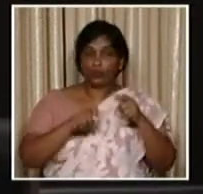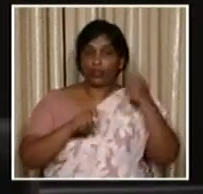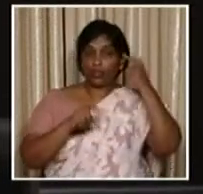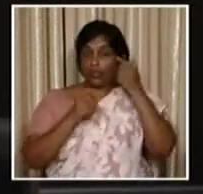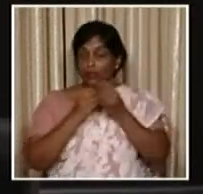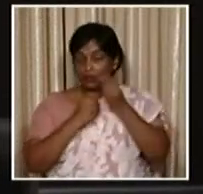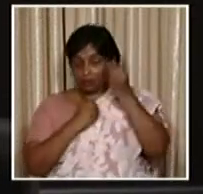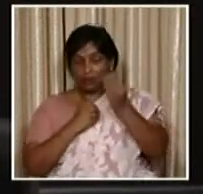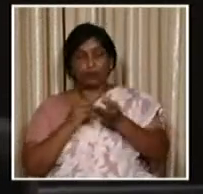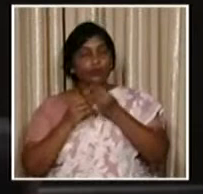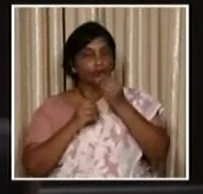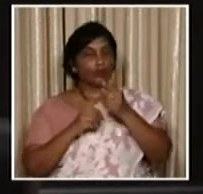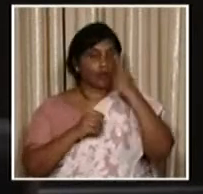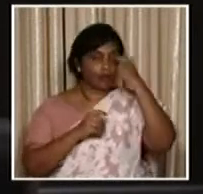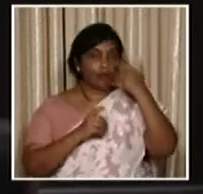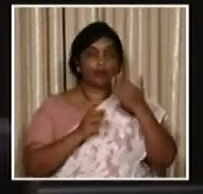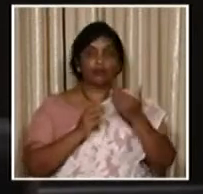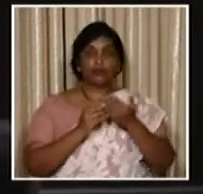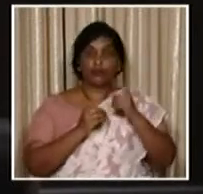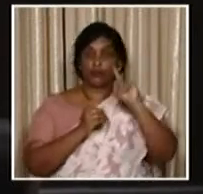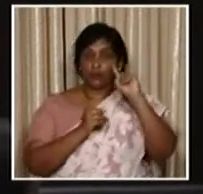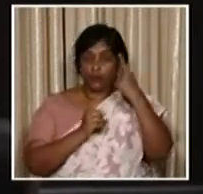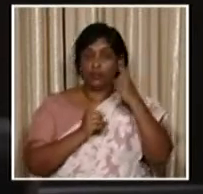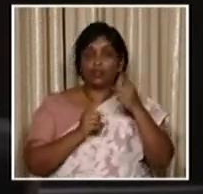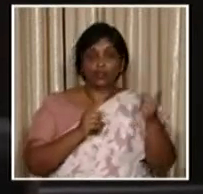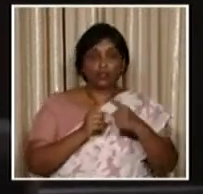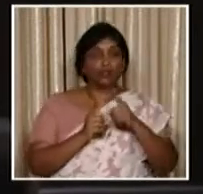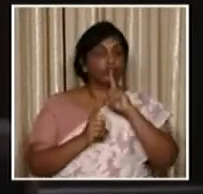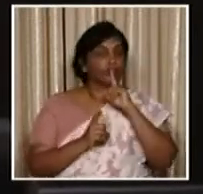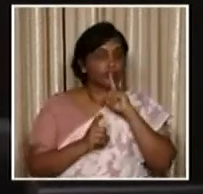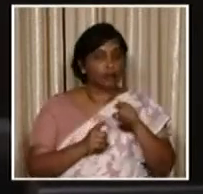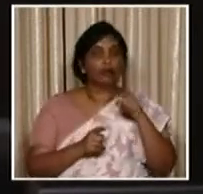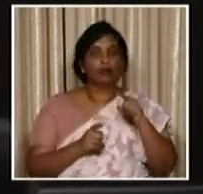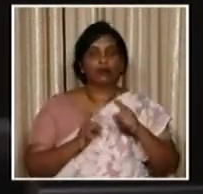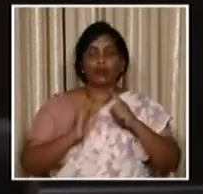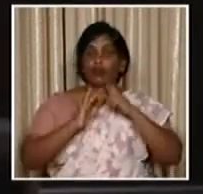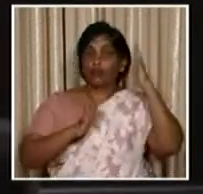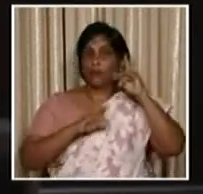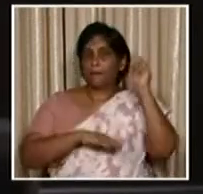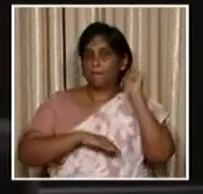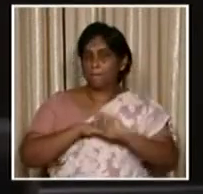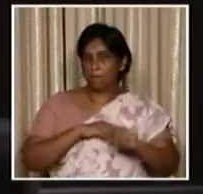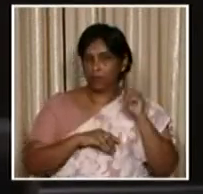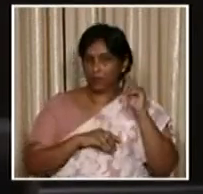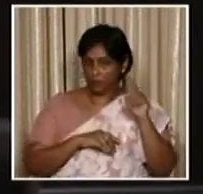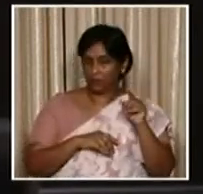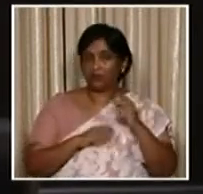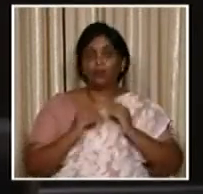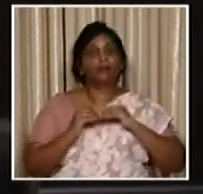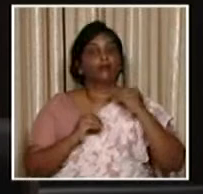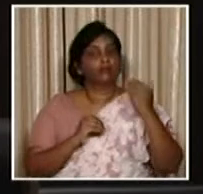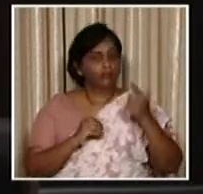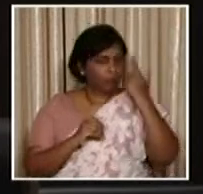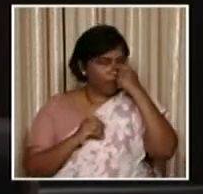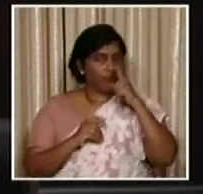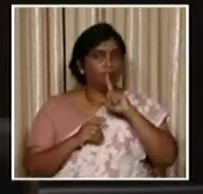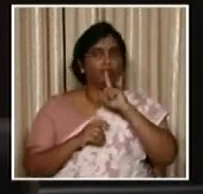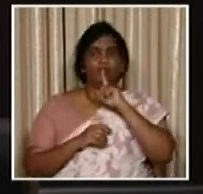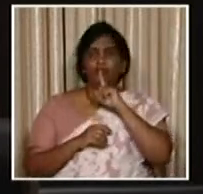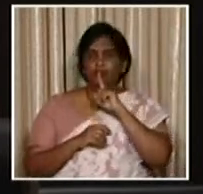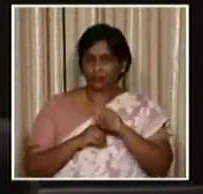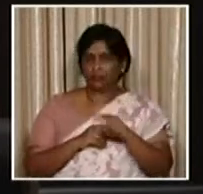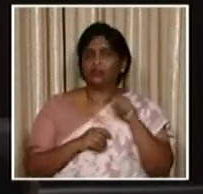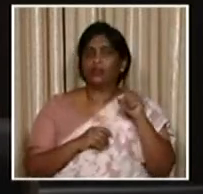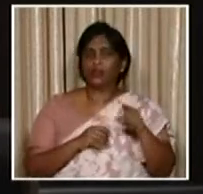ඔළුවට දුන්න දේවල් කාදිනළු උන්වහන්සේ පළවෙනිම දවසේ දෙකේ කිව්වේ මේක ජාත්‍යන්තර කුමන්ත්‍රණයක් කියලා. ඊට පස්සේ උන්වහන්සේට කියන්න සිද්ධ